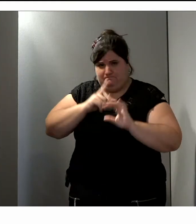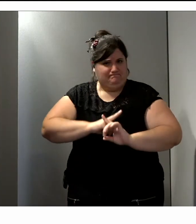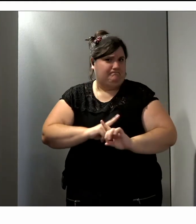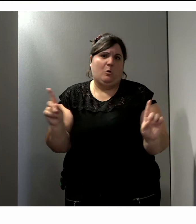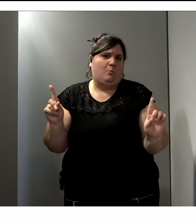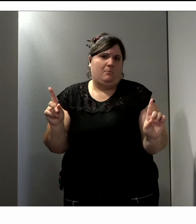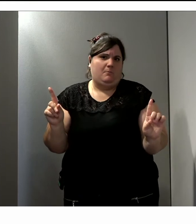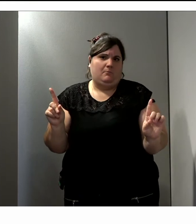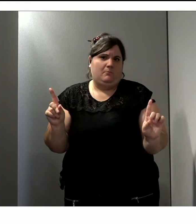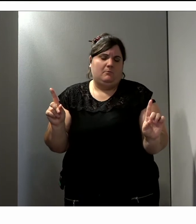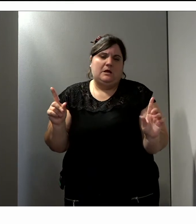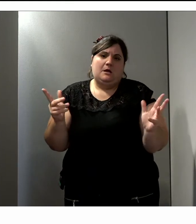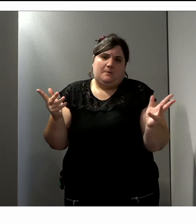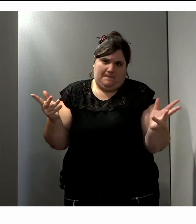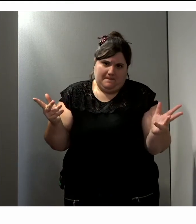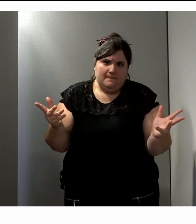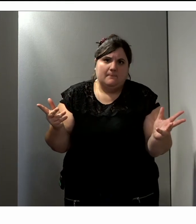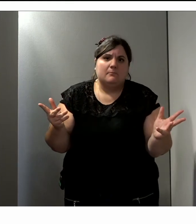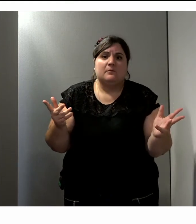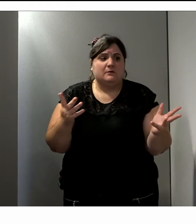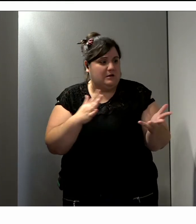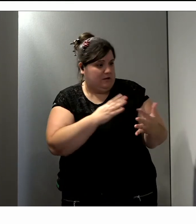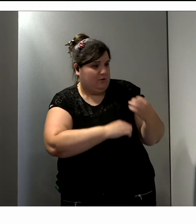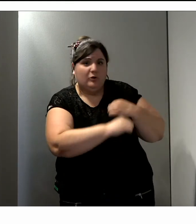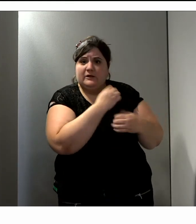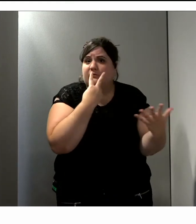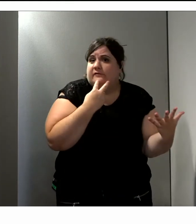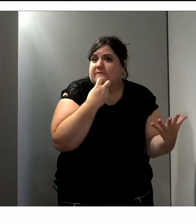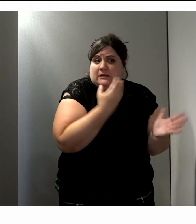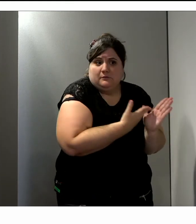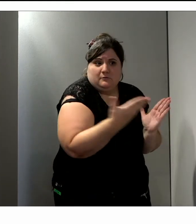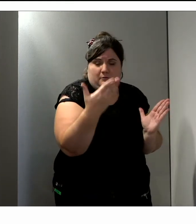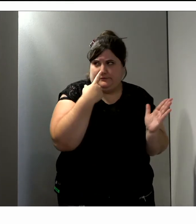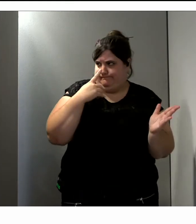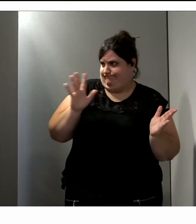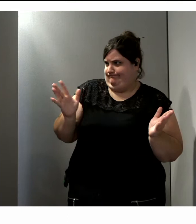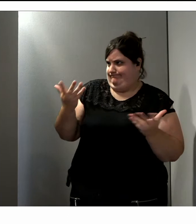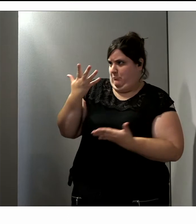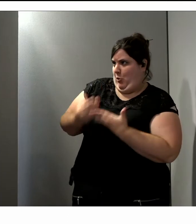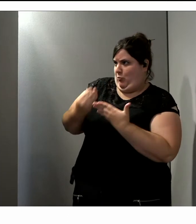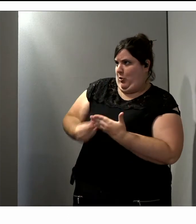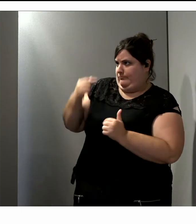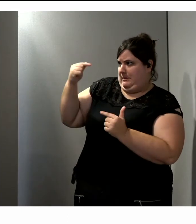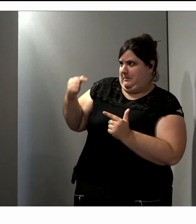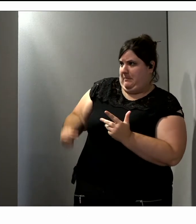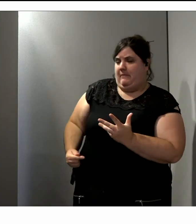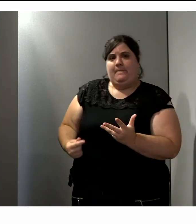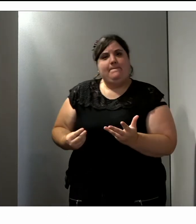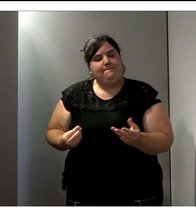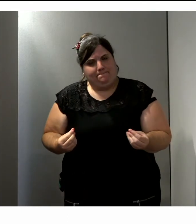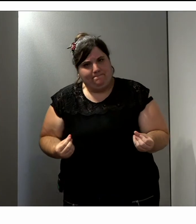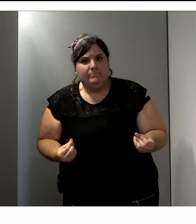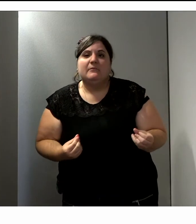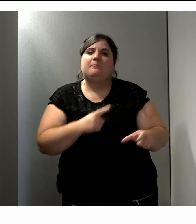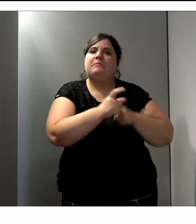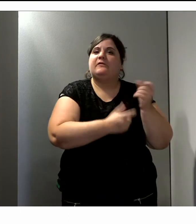sont les organisations civiles et qui représentent vraiment la voix des